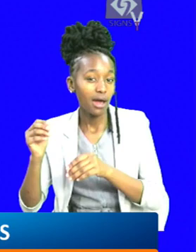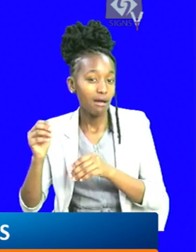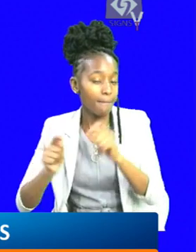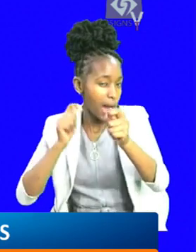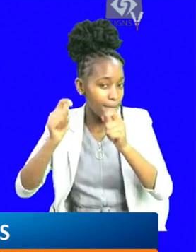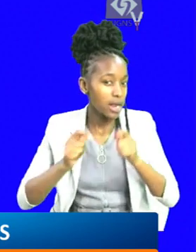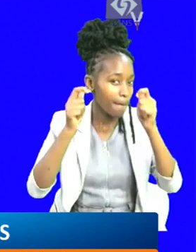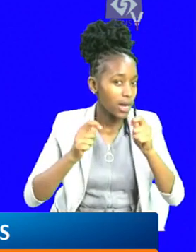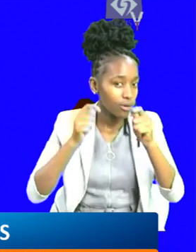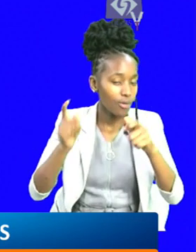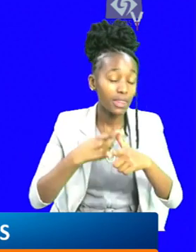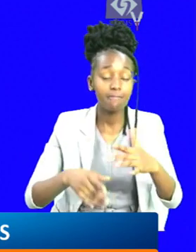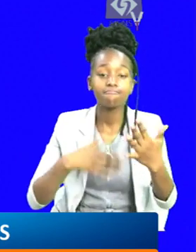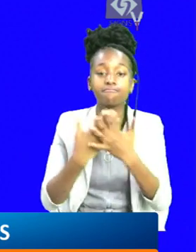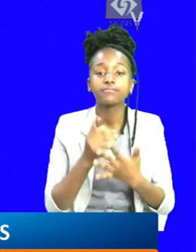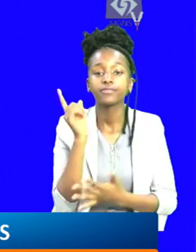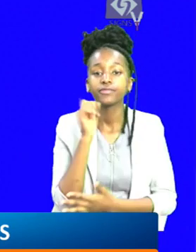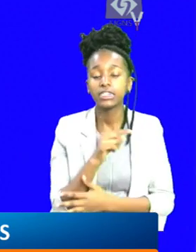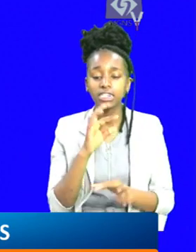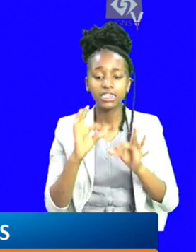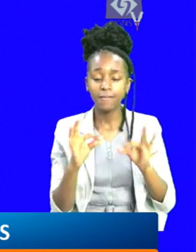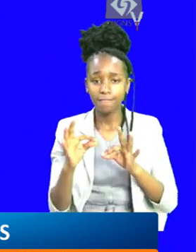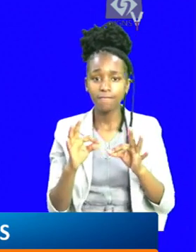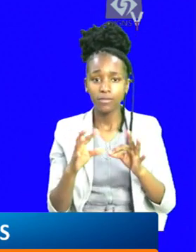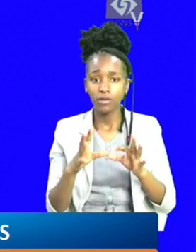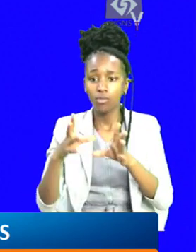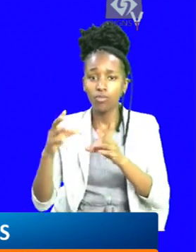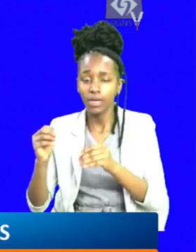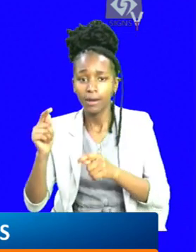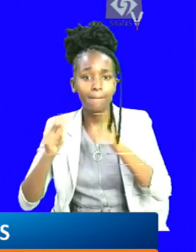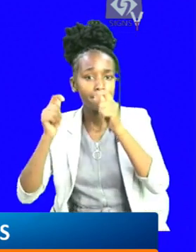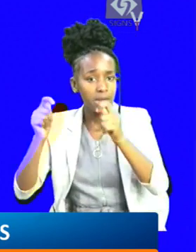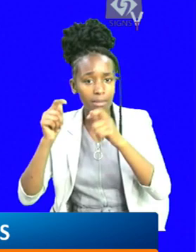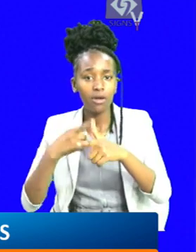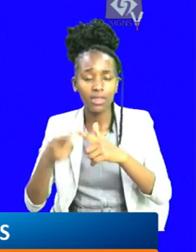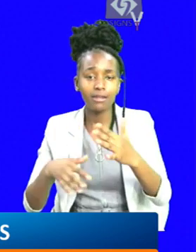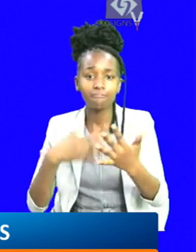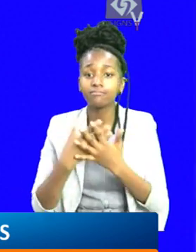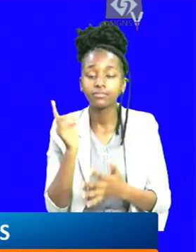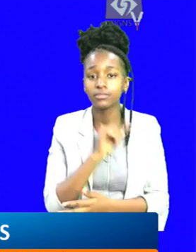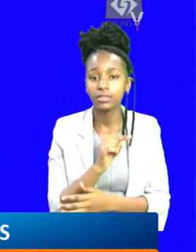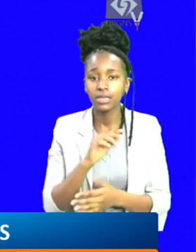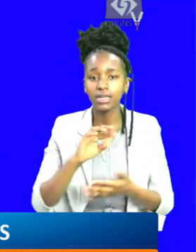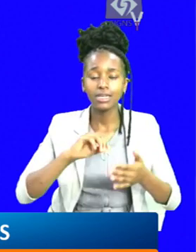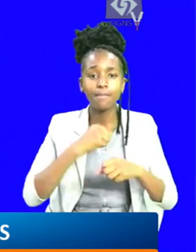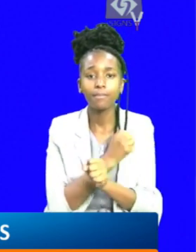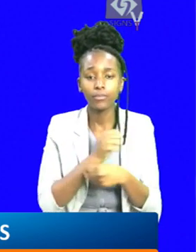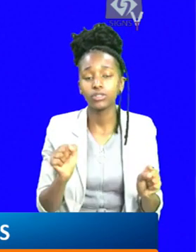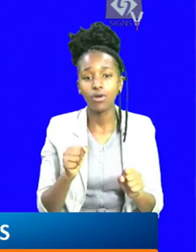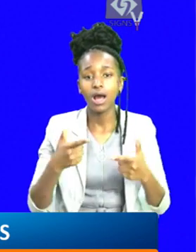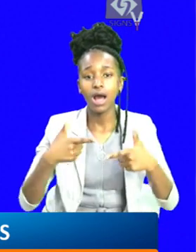fujo kesho utakamatwa. Wakamatwa wasikamatwe, wapelekwe kotini, kwa sababu rais